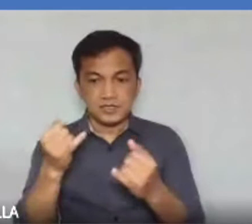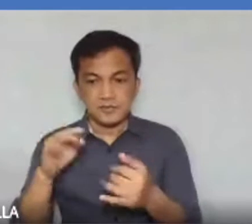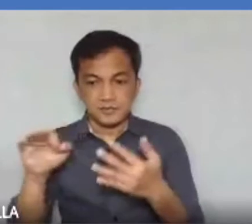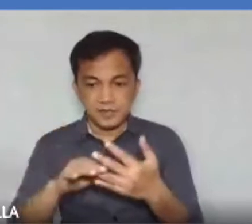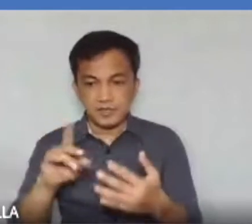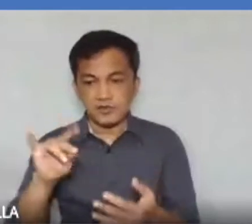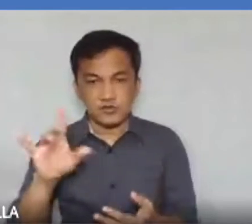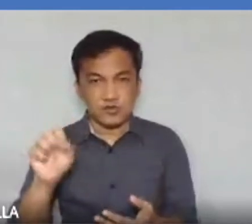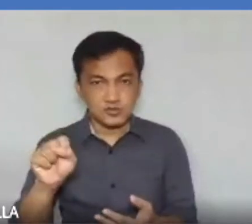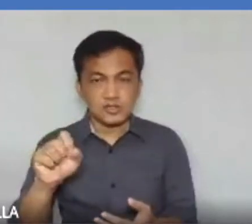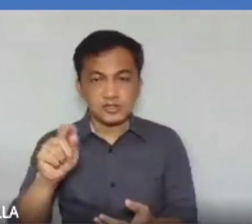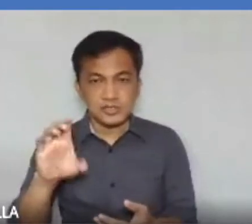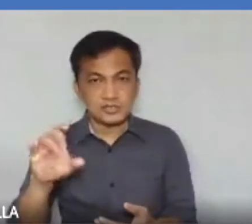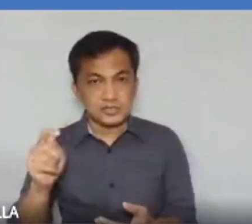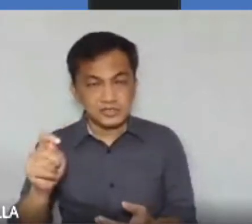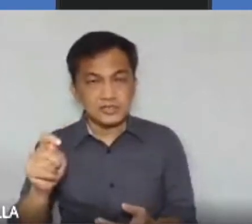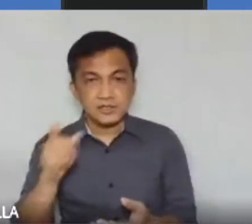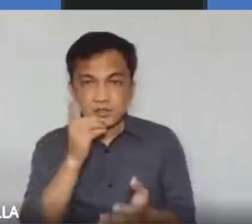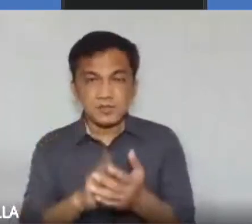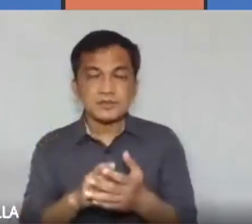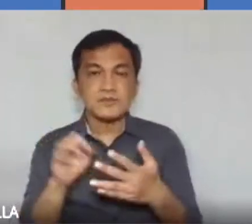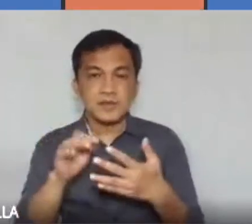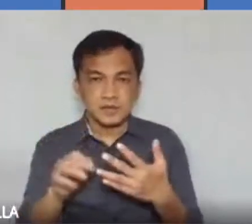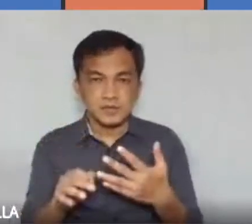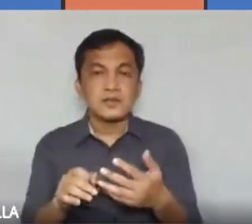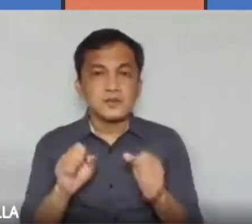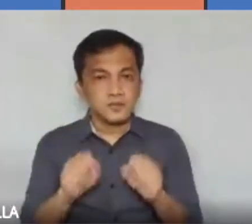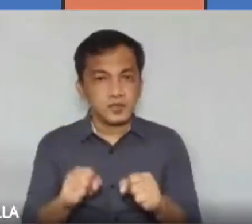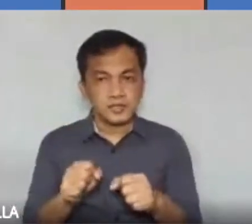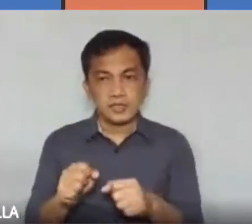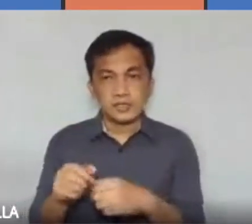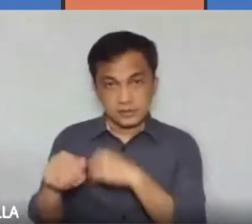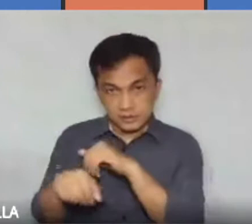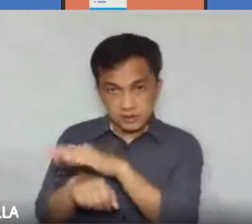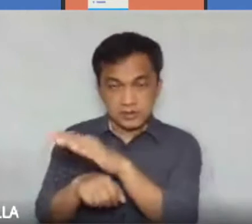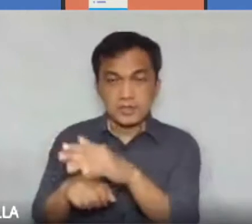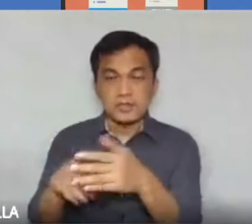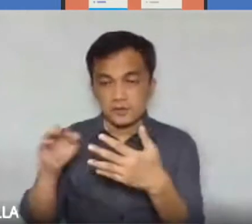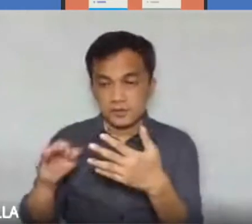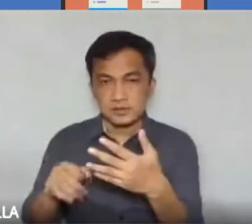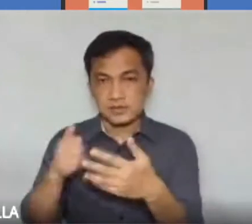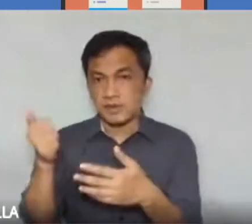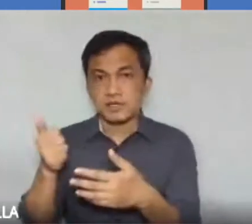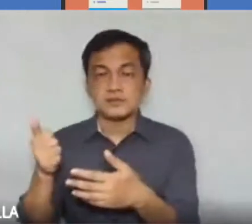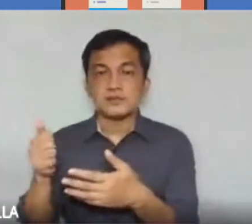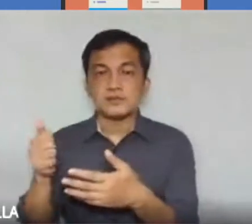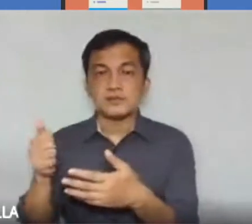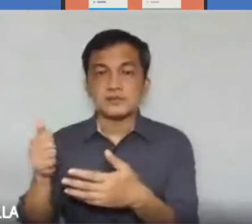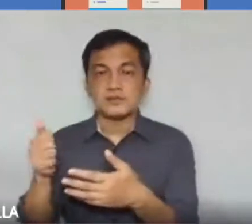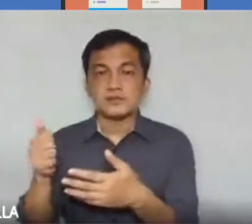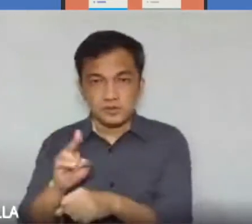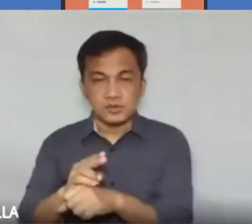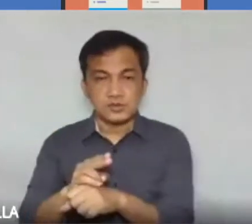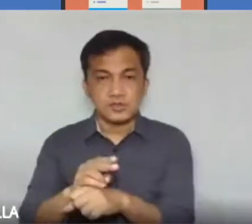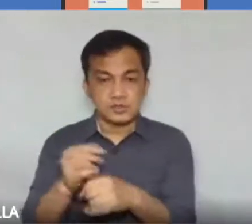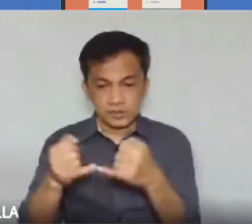at TXT text document files, maaaring ipasa ang files na ito sa ibang devices gamit ang cables at